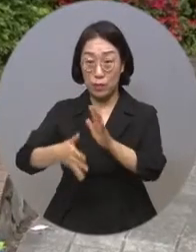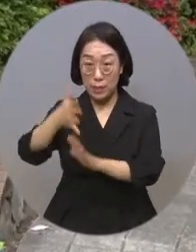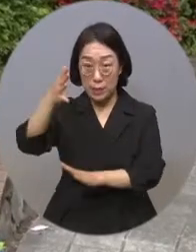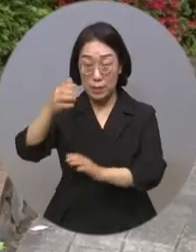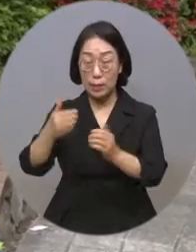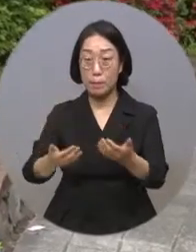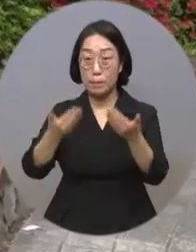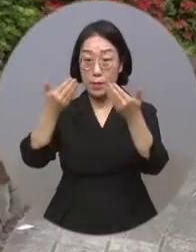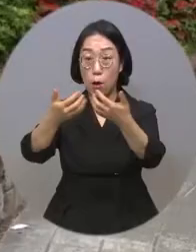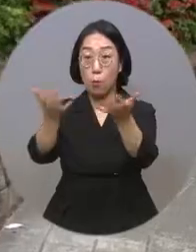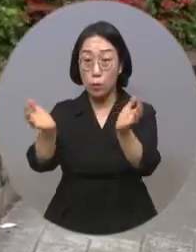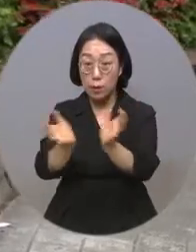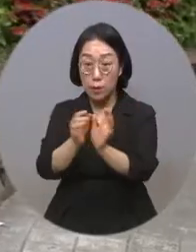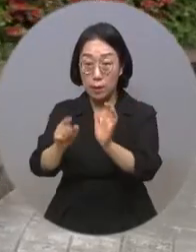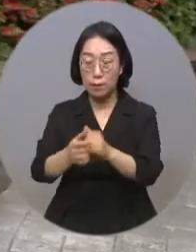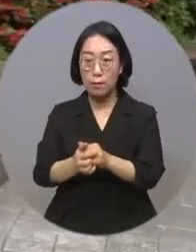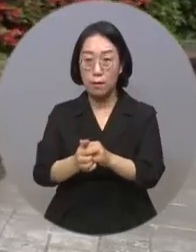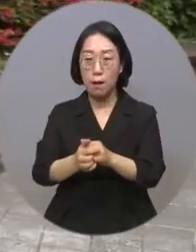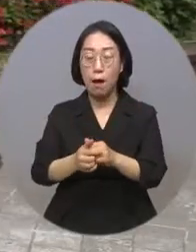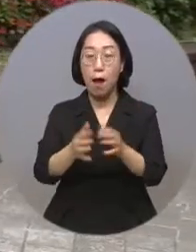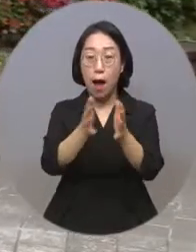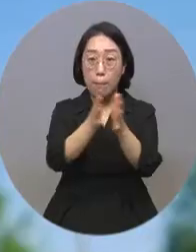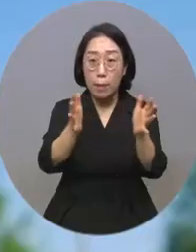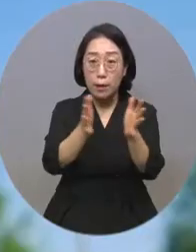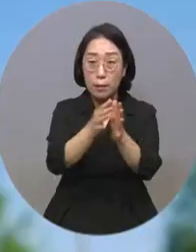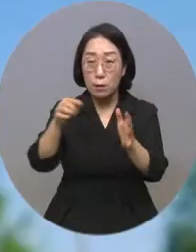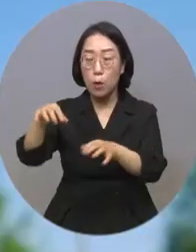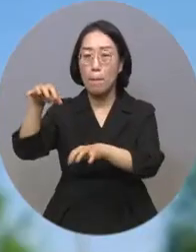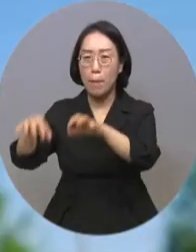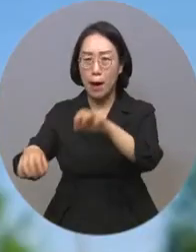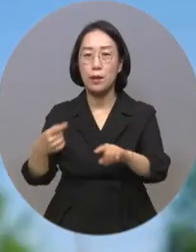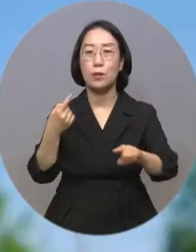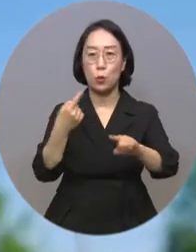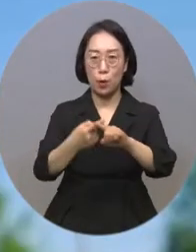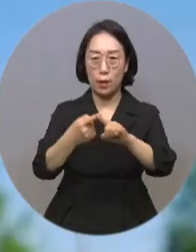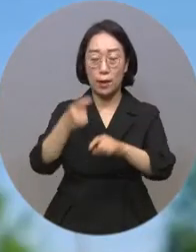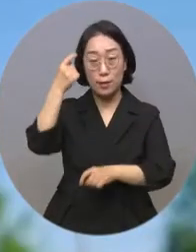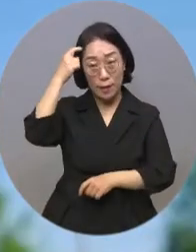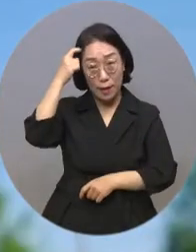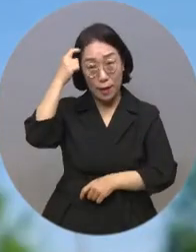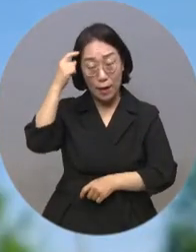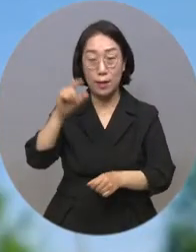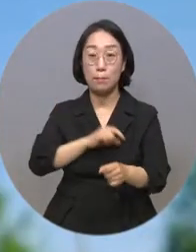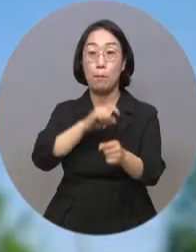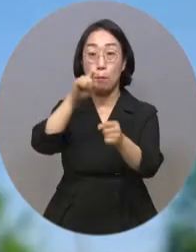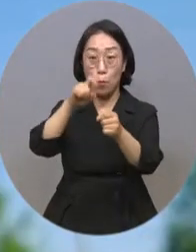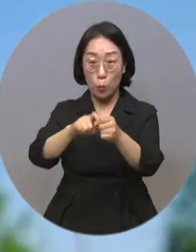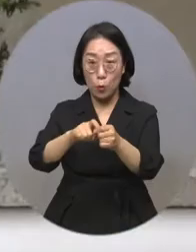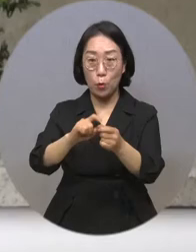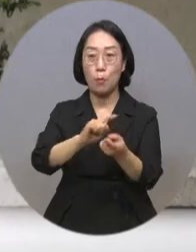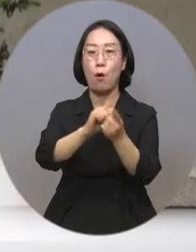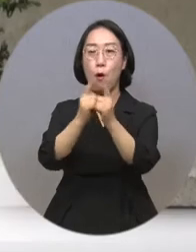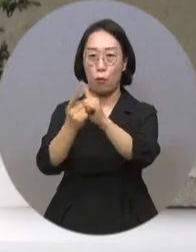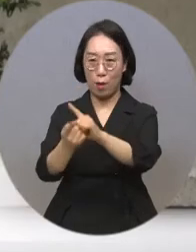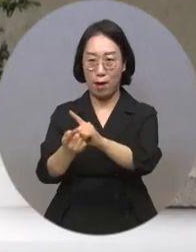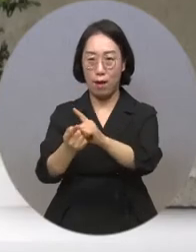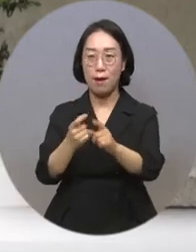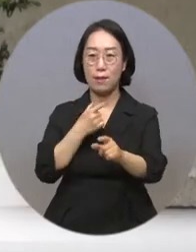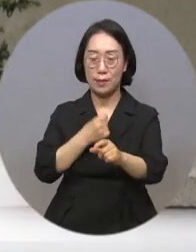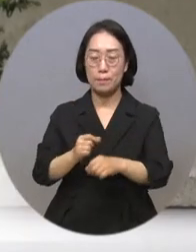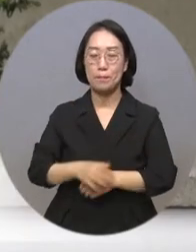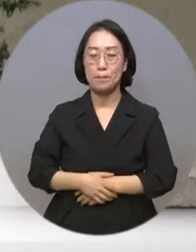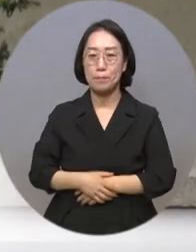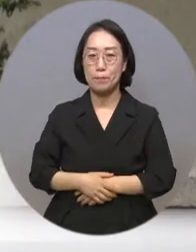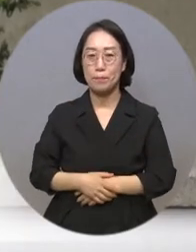봉사단은 아파트도 마을이다 라는 캐치프레이즈로 마을 문화 변화를 추구하고 있습니다. 정치권의 노력을